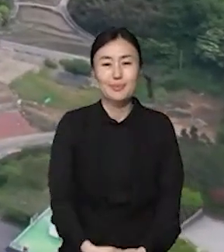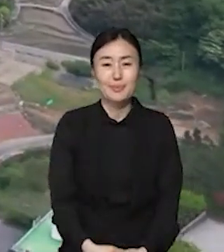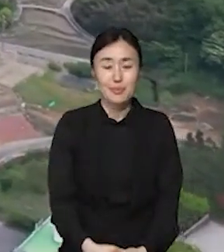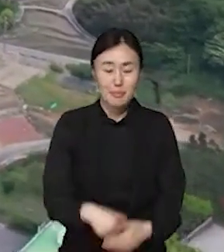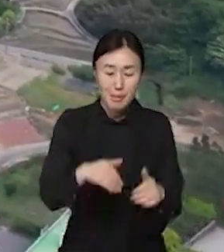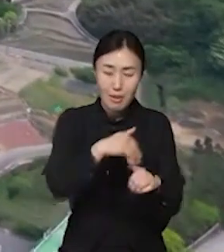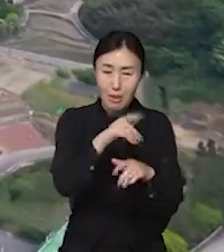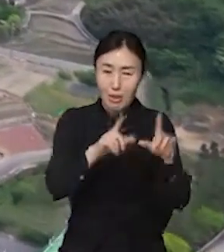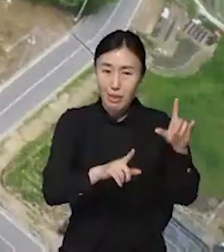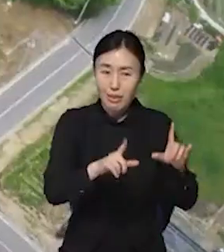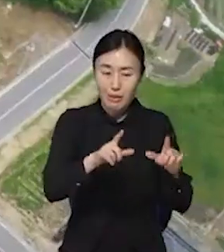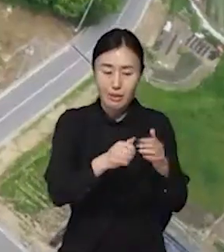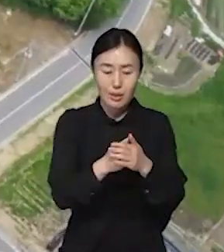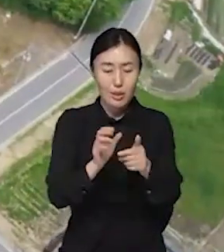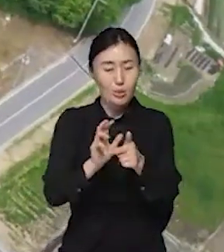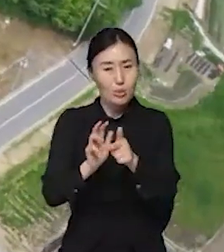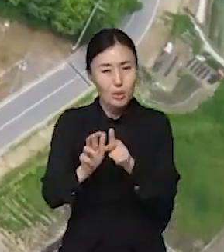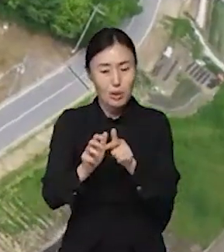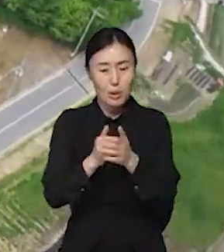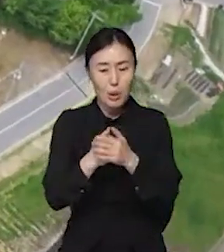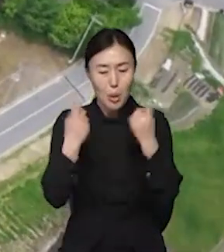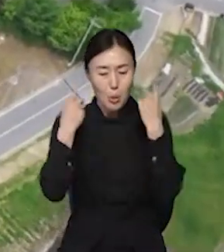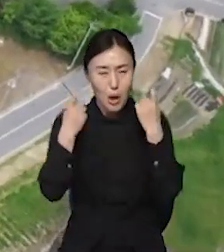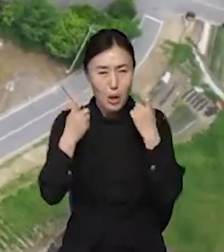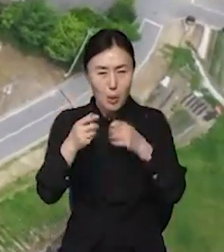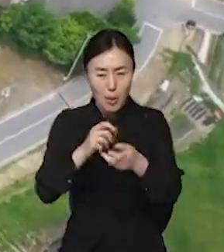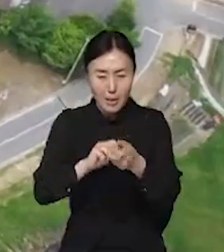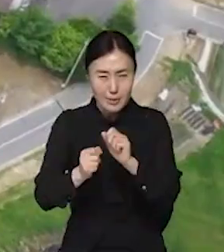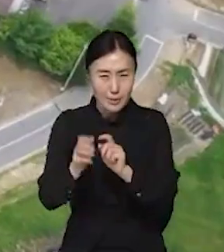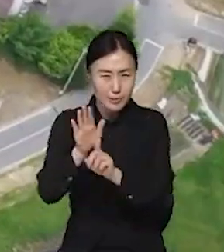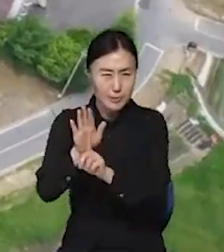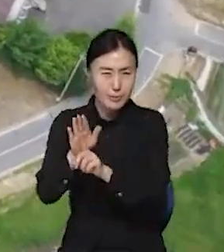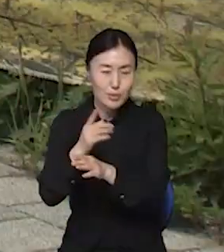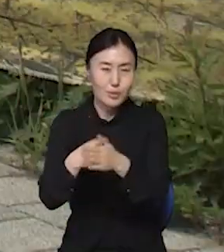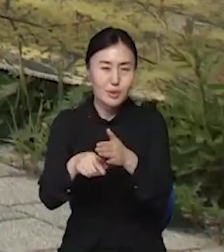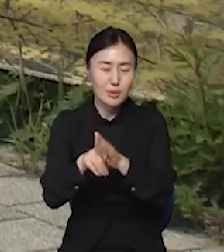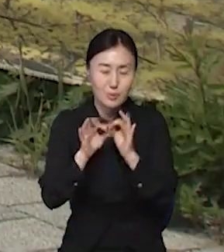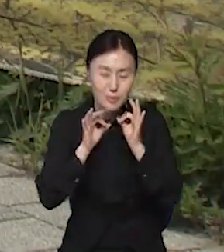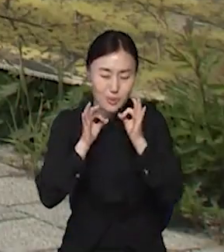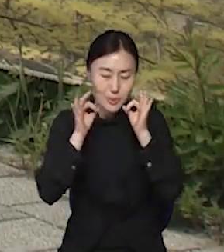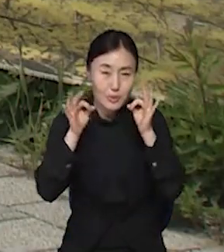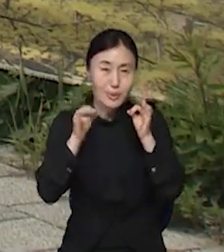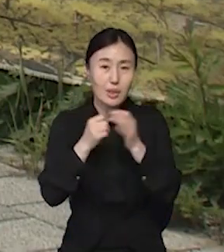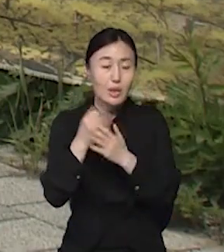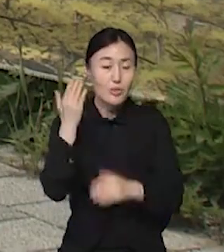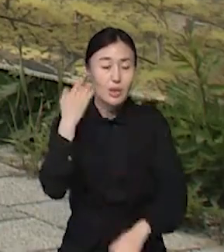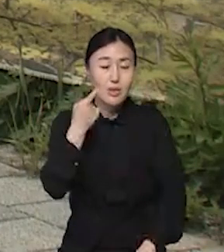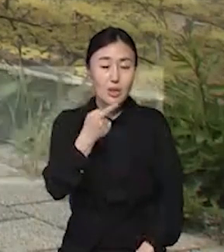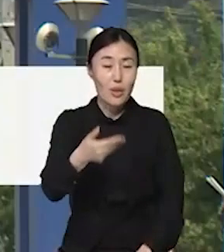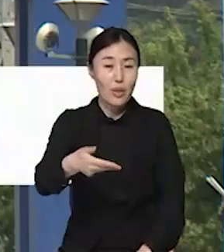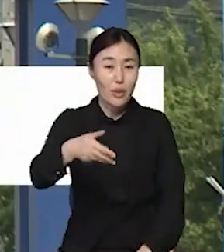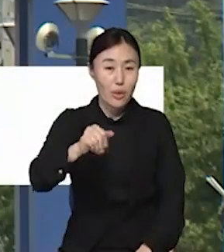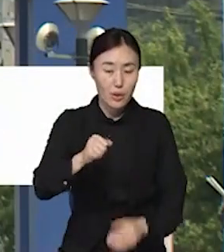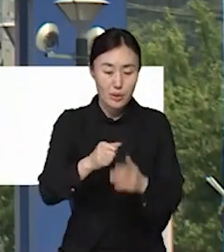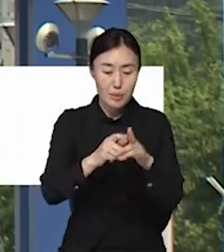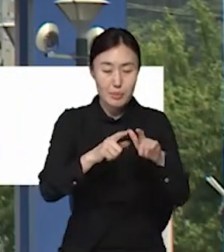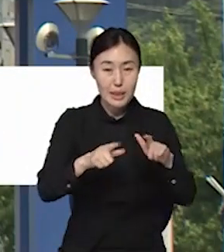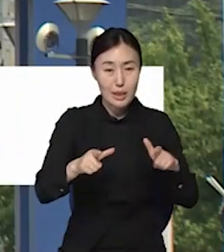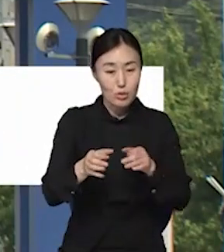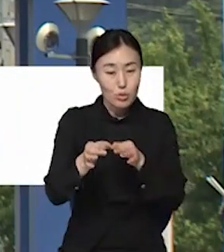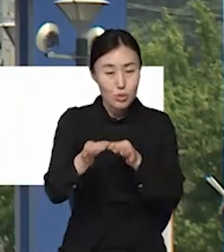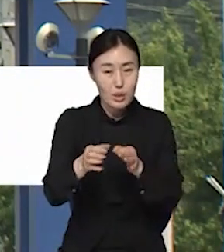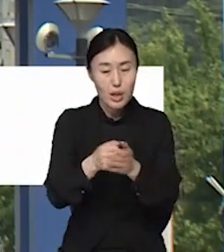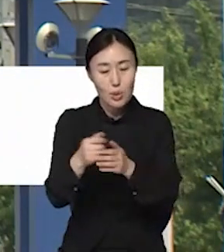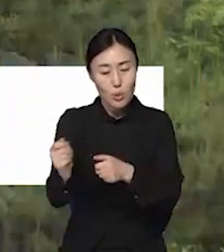사정이 이렇자 구례구는 관광 활성화 사업에 팔을 걷어붙이고 나섰습니다. 최근 1,000억 원의 민자를 유치해